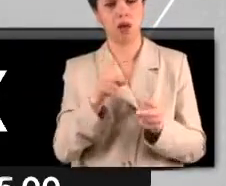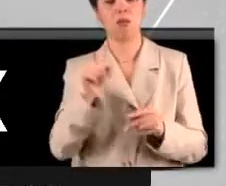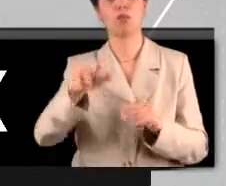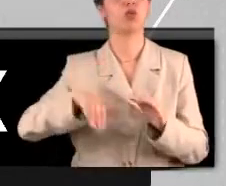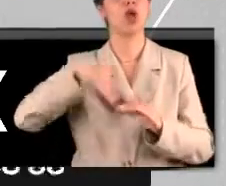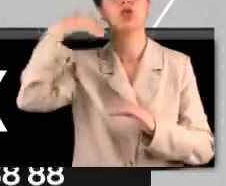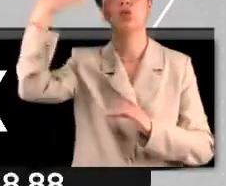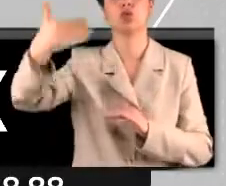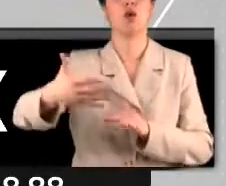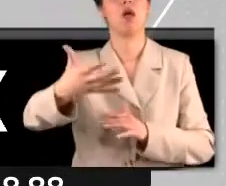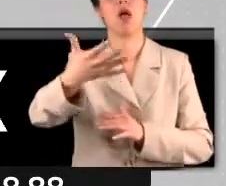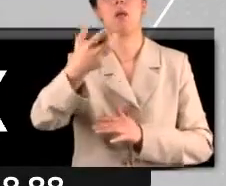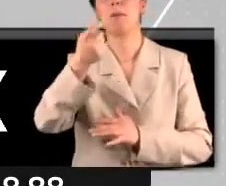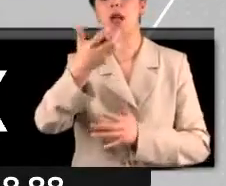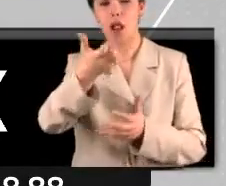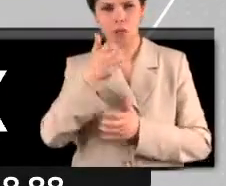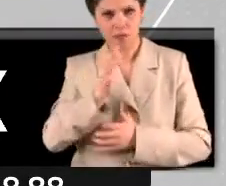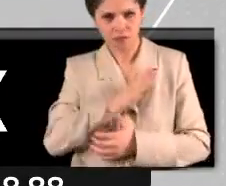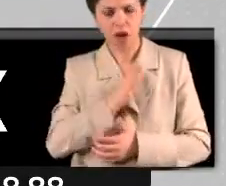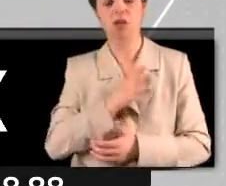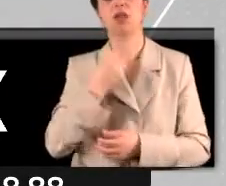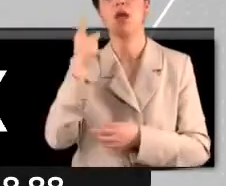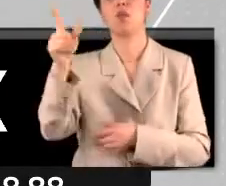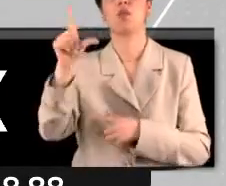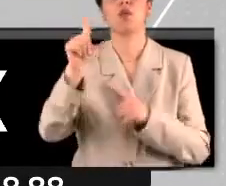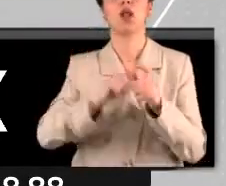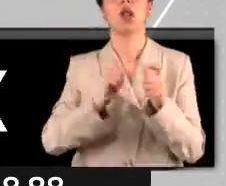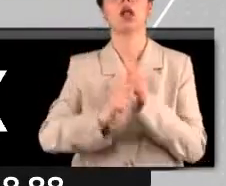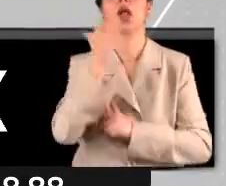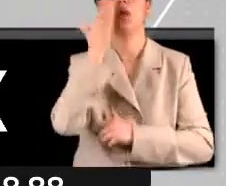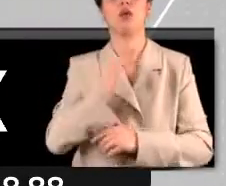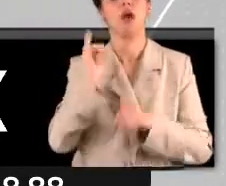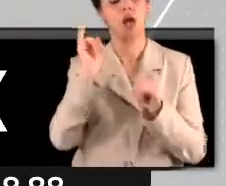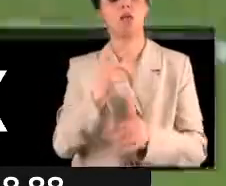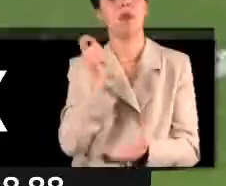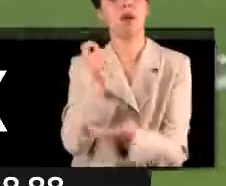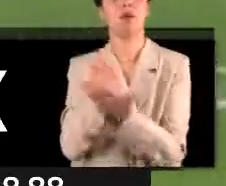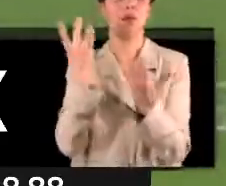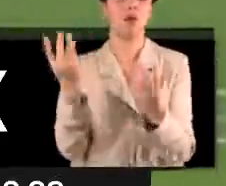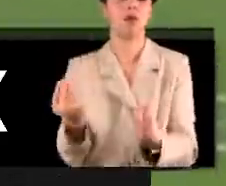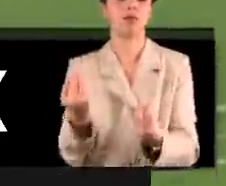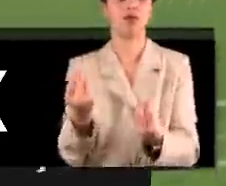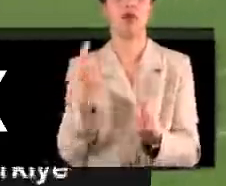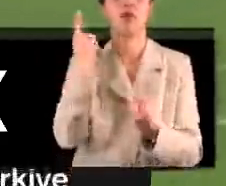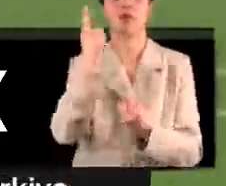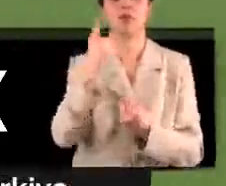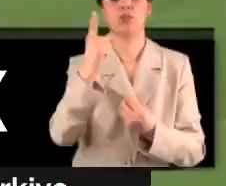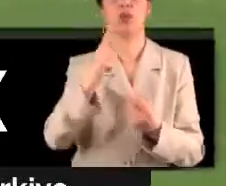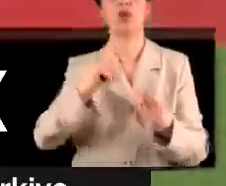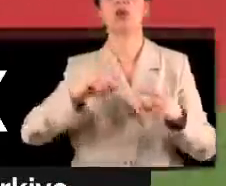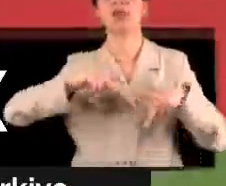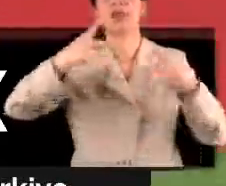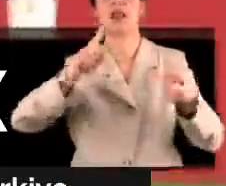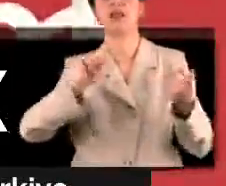da alması gereken parayı ligden çekilmemiş gibi aynı şekilde alacaklar. Devre arası transfer dönemi